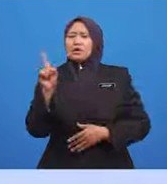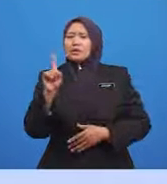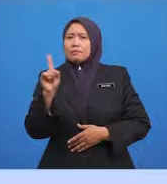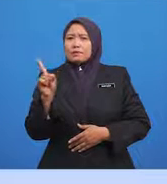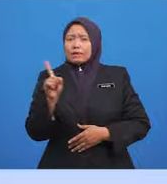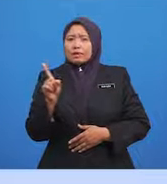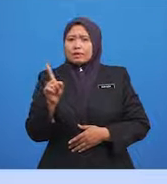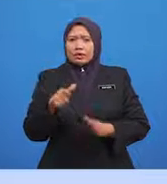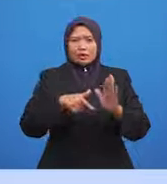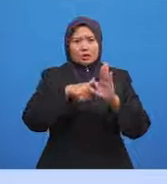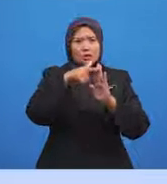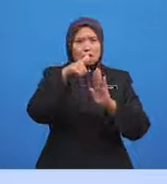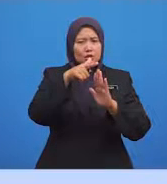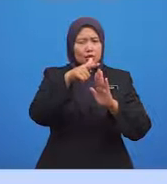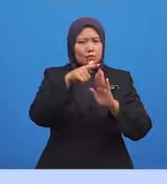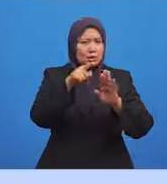manakah lebih panjang?